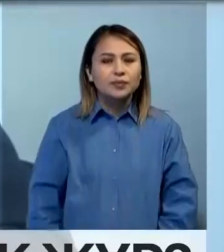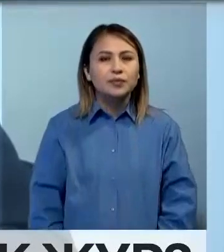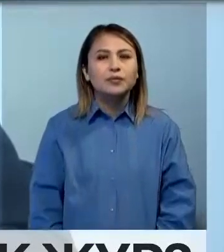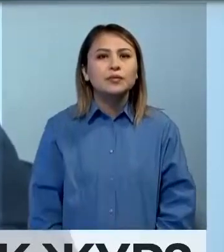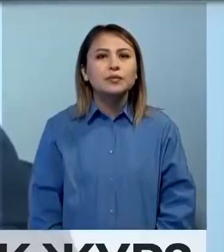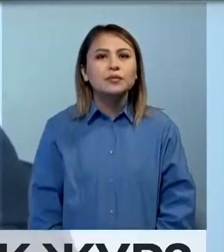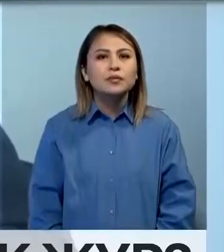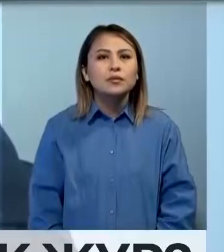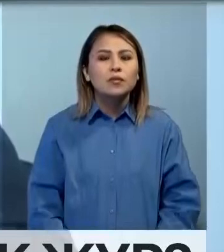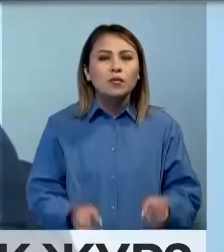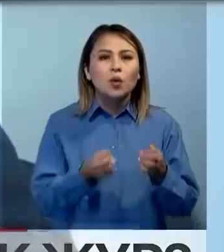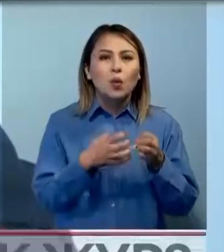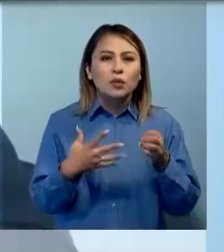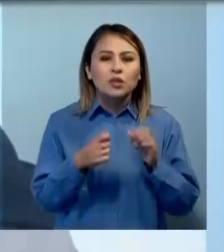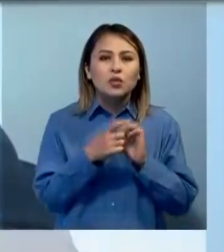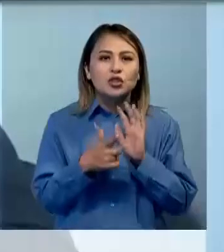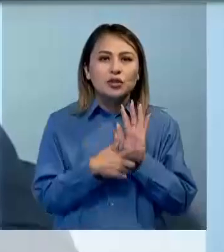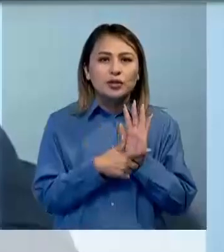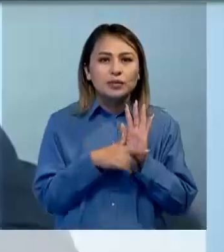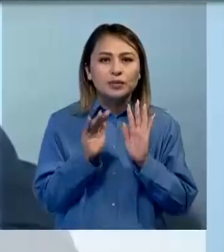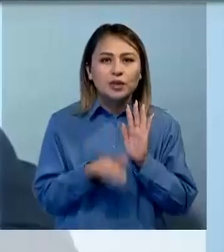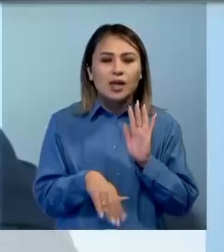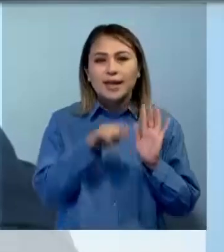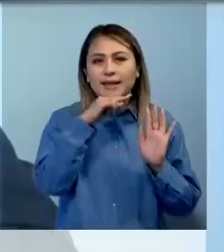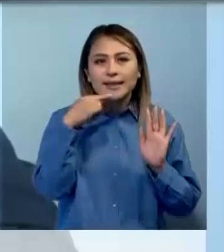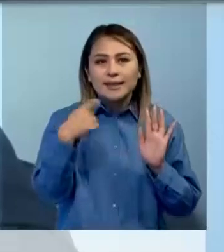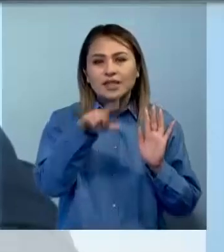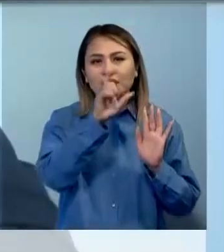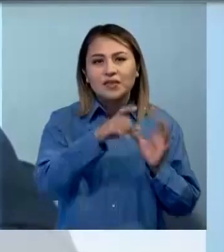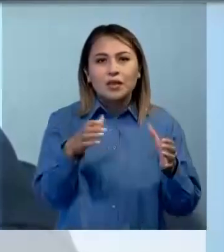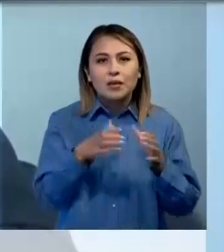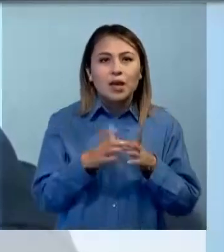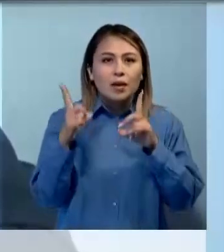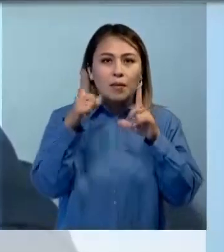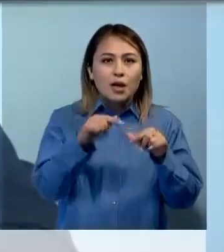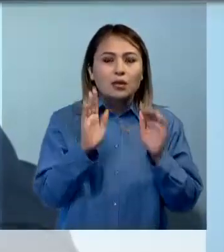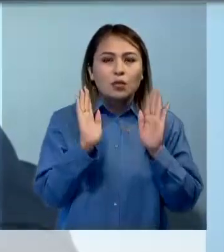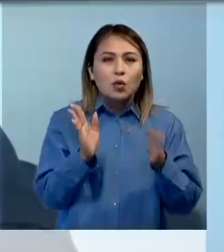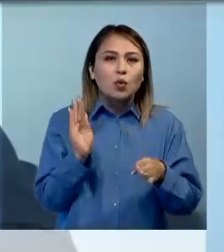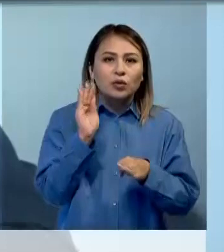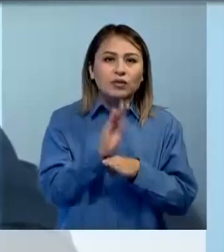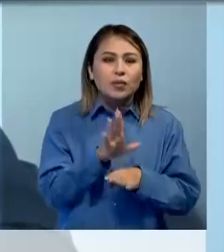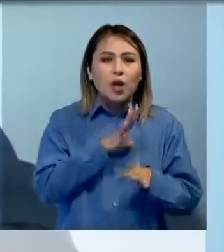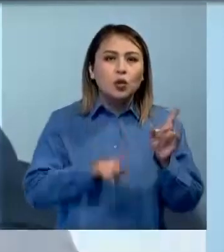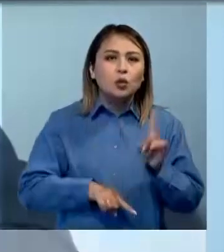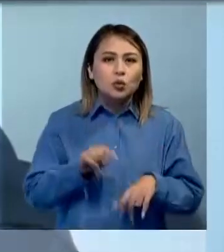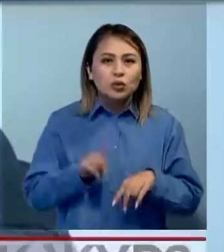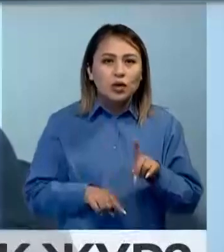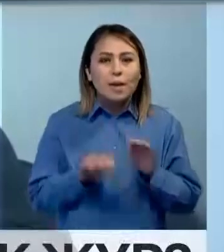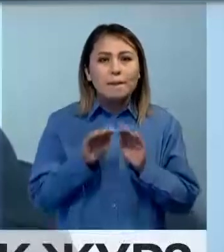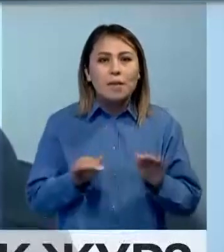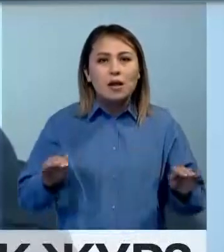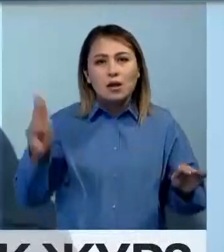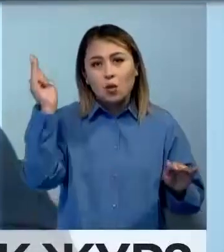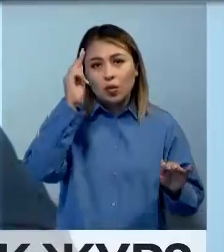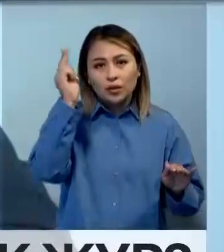15-17 мың қазақстандық Ресей Федерациясына барады. Онда оларда туыстары, балалары